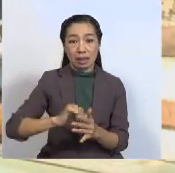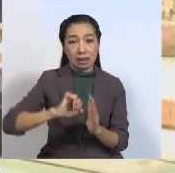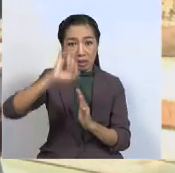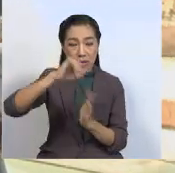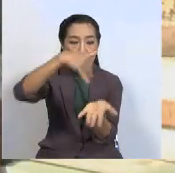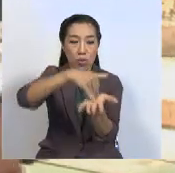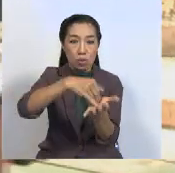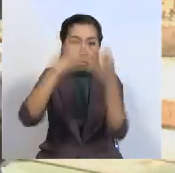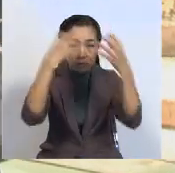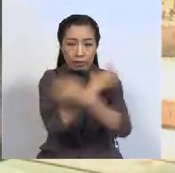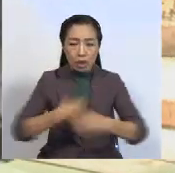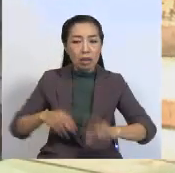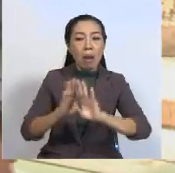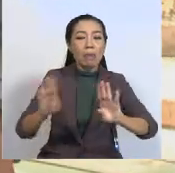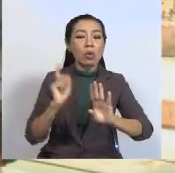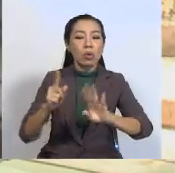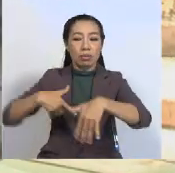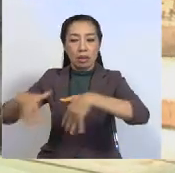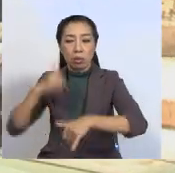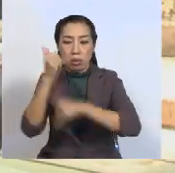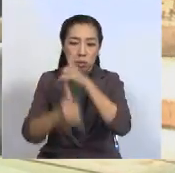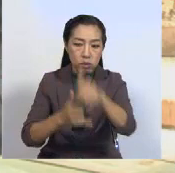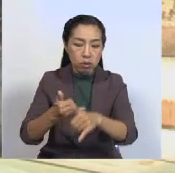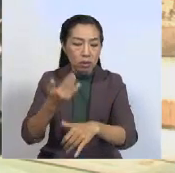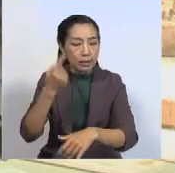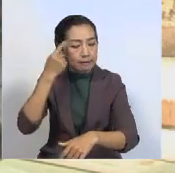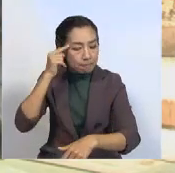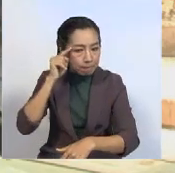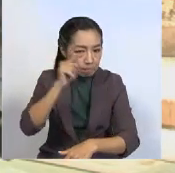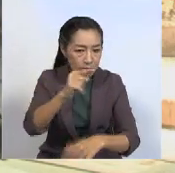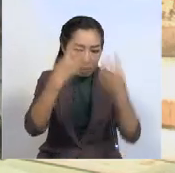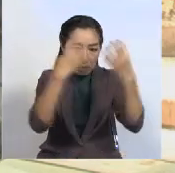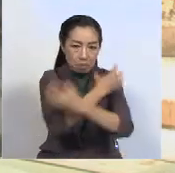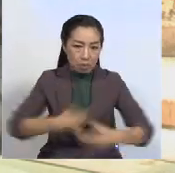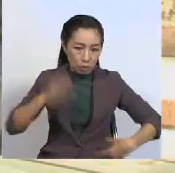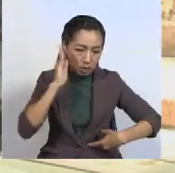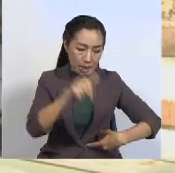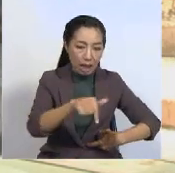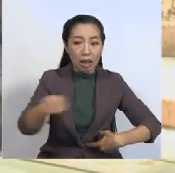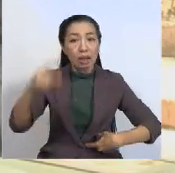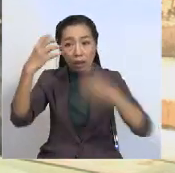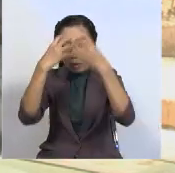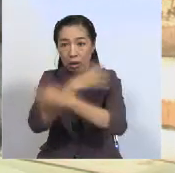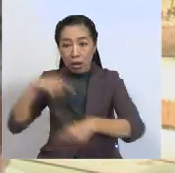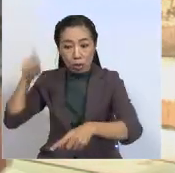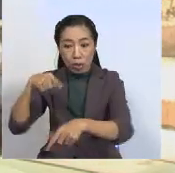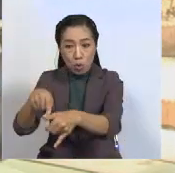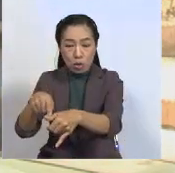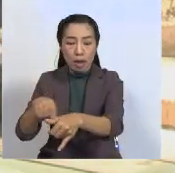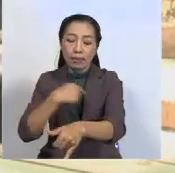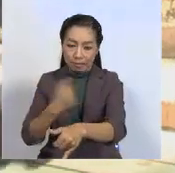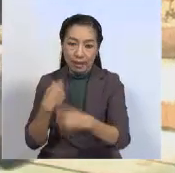ประชาชนนักท่องเที่ยวรวมทั้งแฟนคลับเดินทางมาร่วมไว้อาลัยให้กับช่วงและมาให้กำลังใจกับแพนด้าหลินหุ่ยกันได้ต